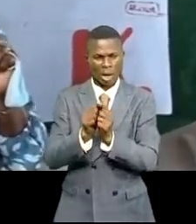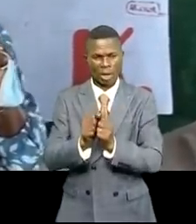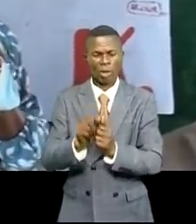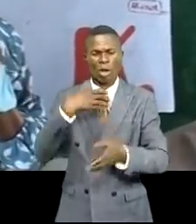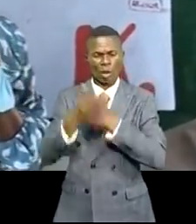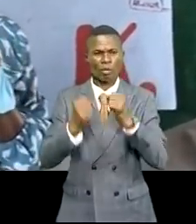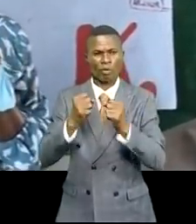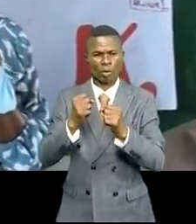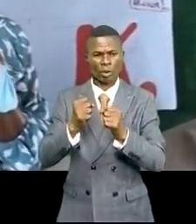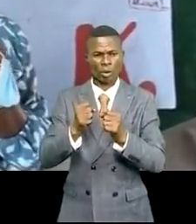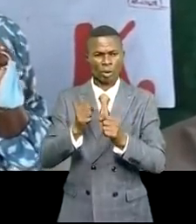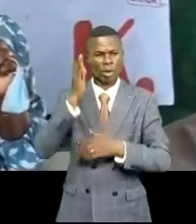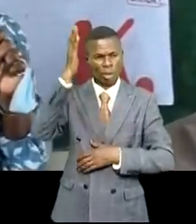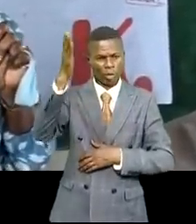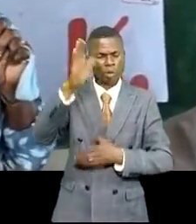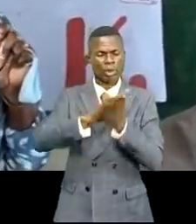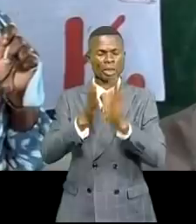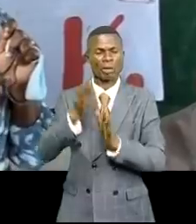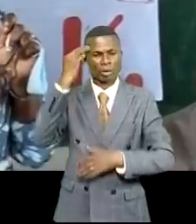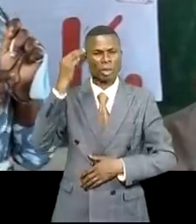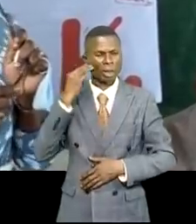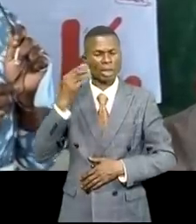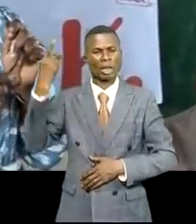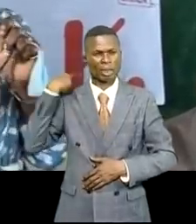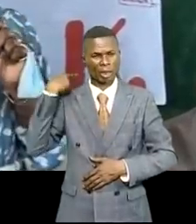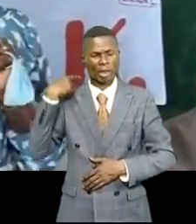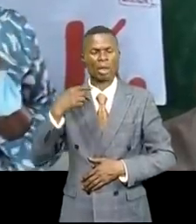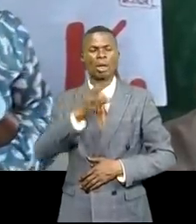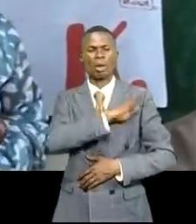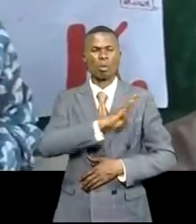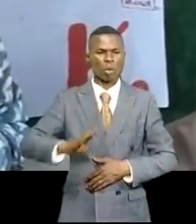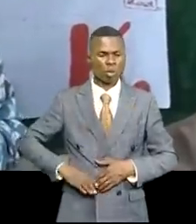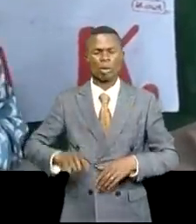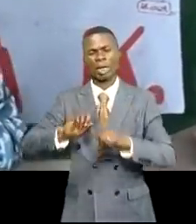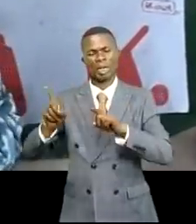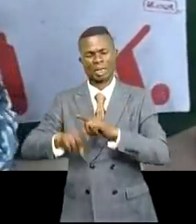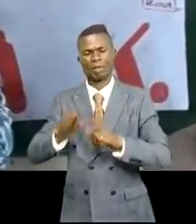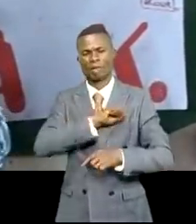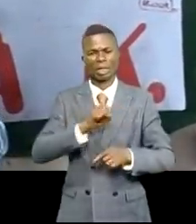luttons pour que vous puissiez aussi devenir ministre, député, bourgmestre, etc.